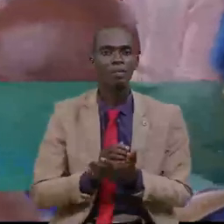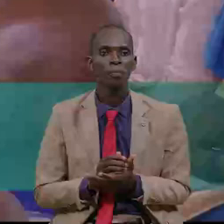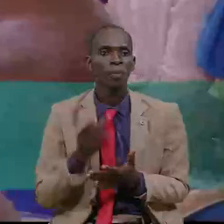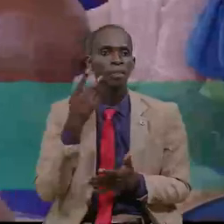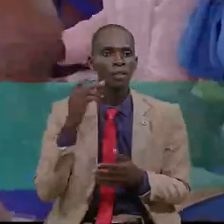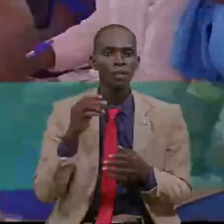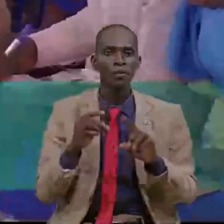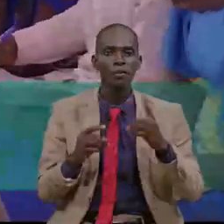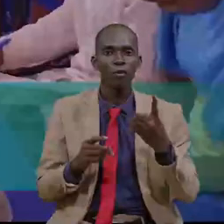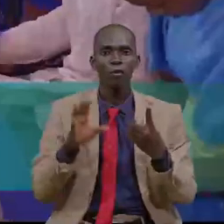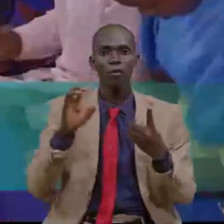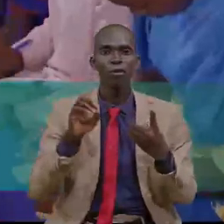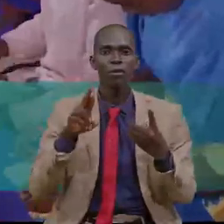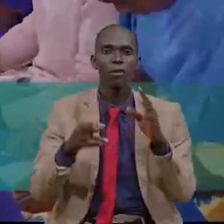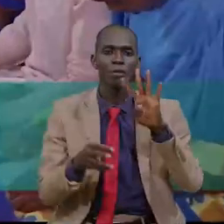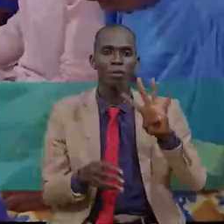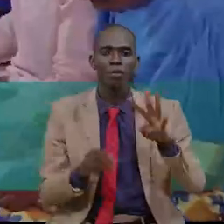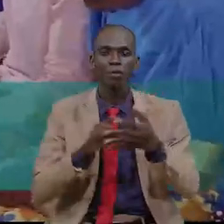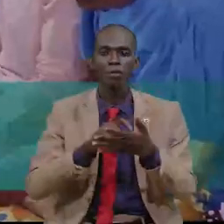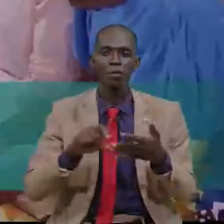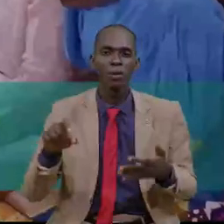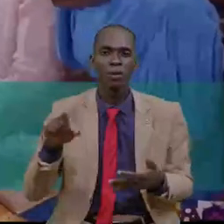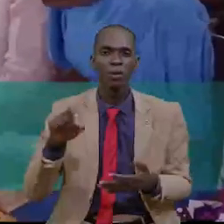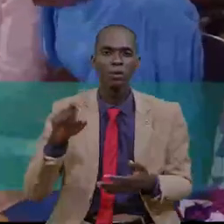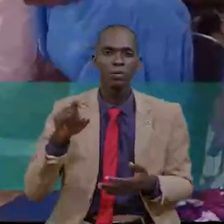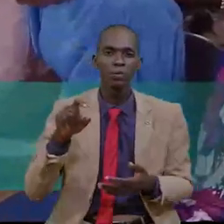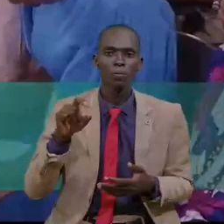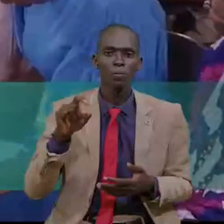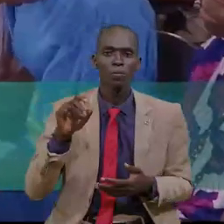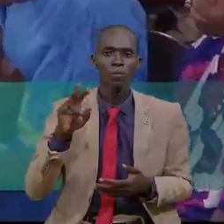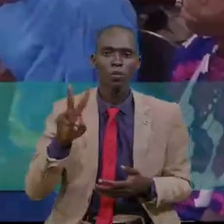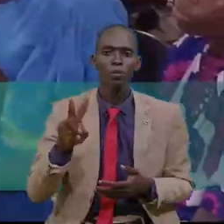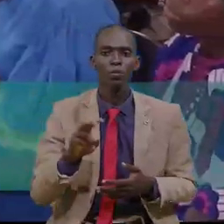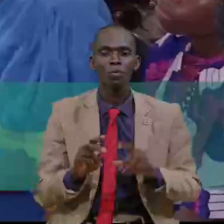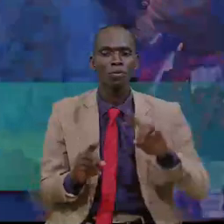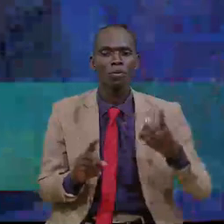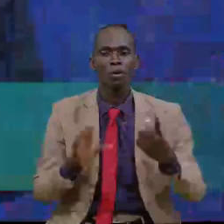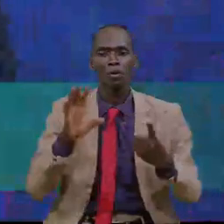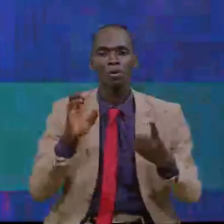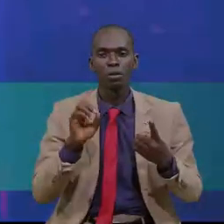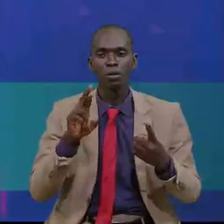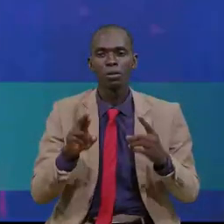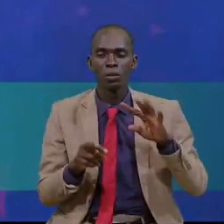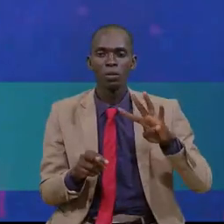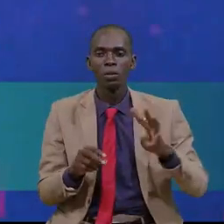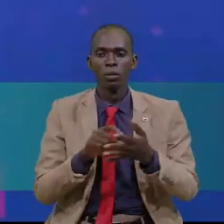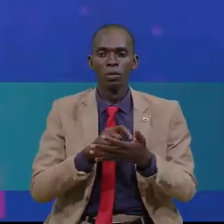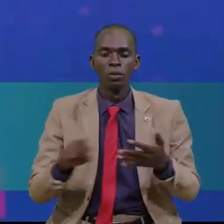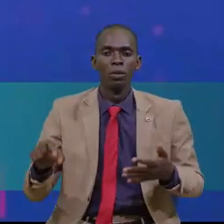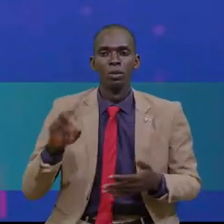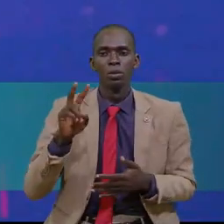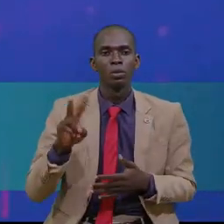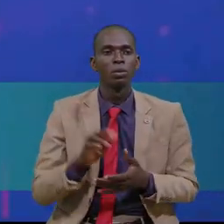Jésus. 1 Corinthiens chapitre 4, verset 2. 1 Corinthiens